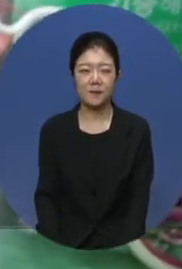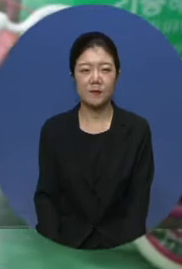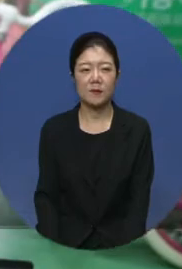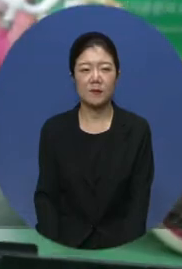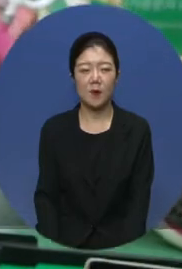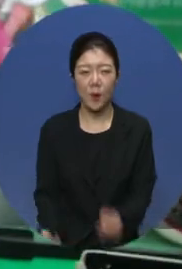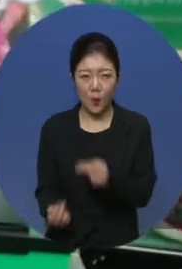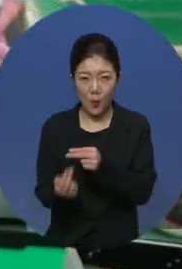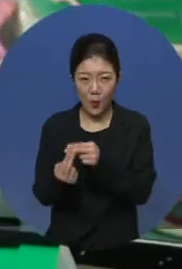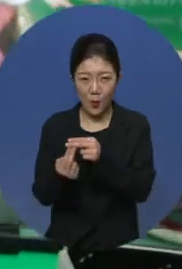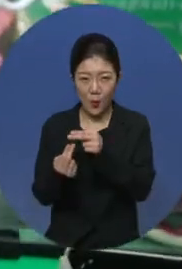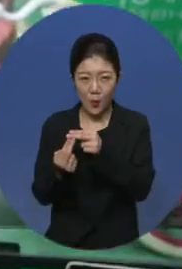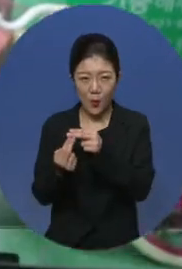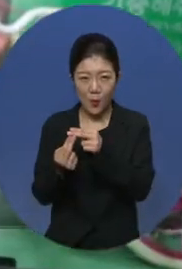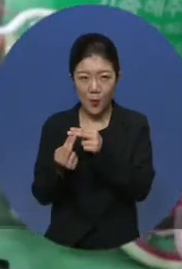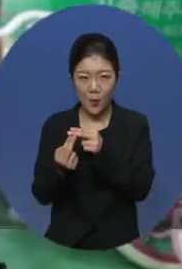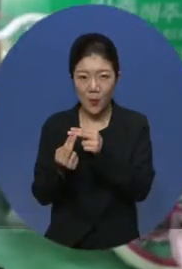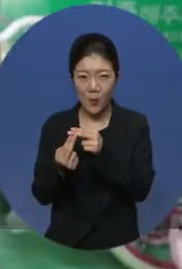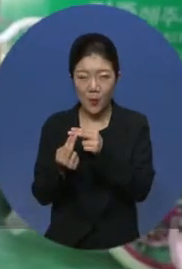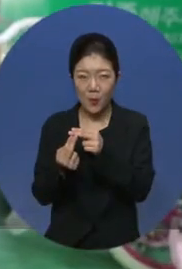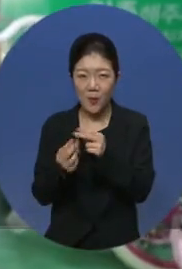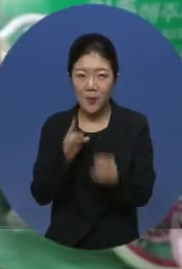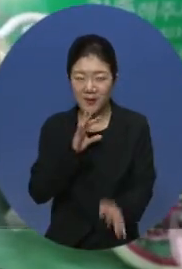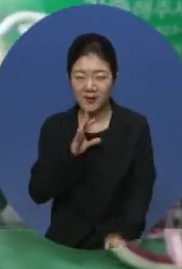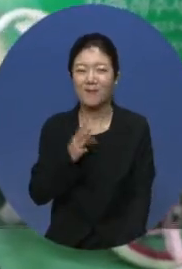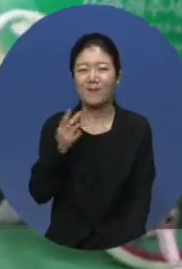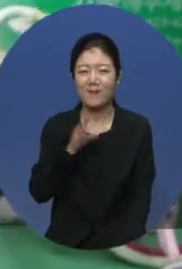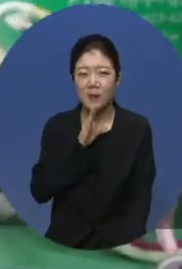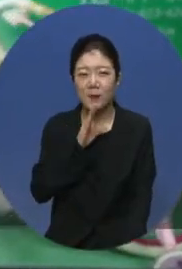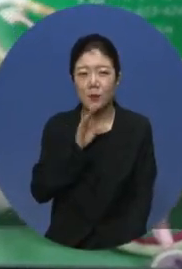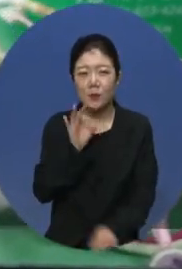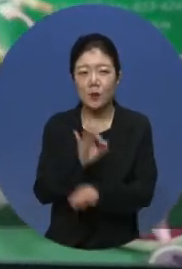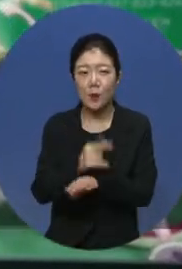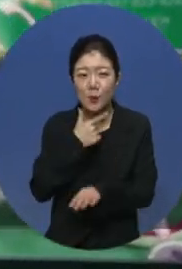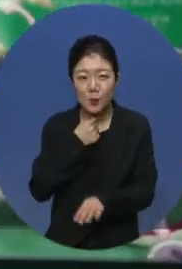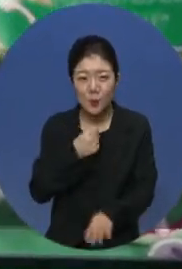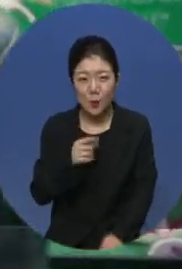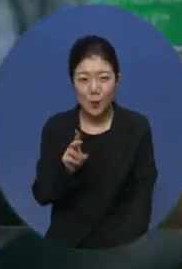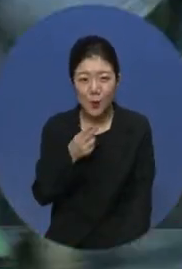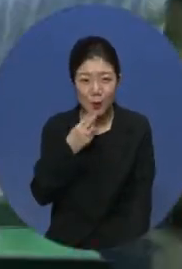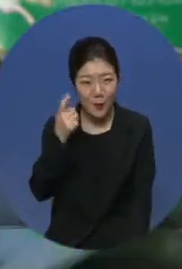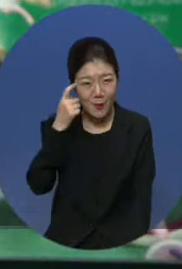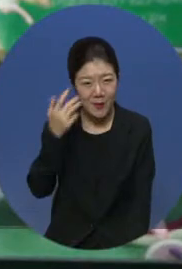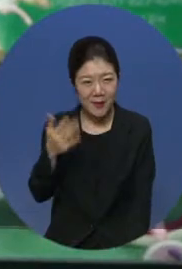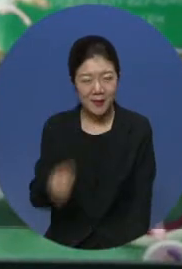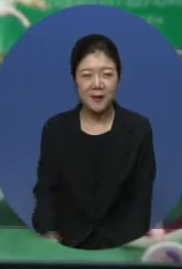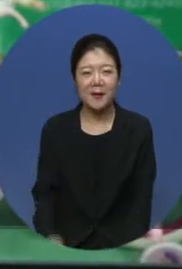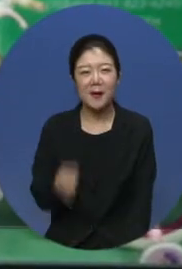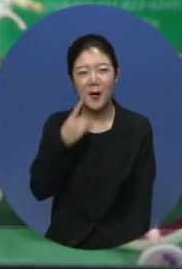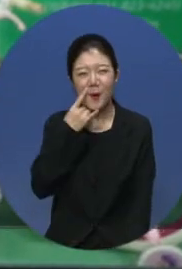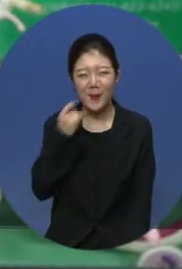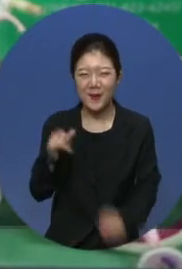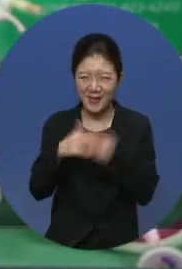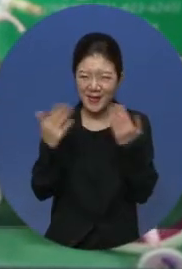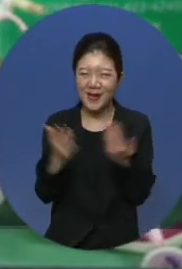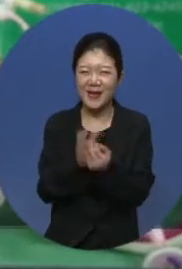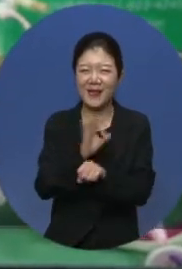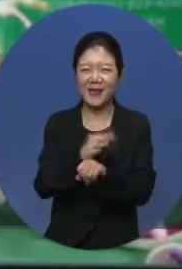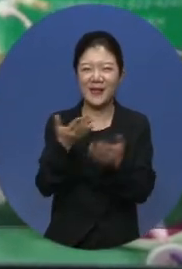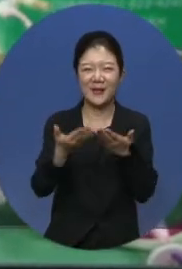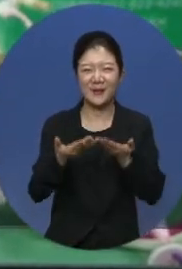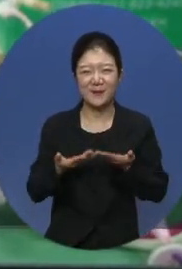그렇게 저축이랑 뭐 그런 것만 해요? 월급 받으면? 네. 사고 싶은 거 그런 거 없어요? 엄마가 다 사줘요,